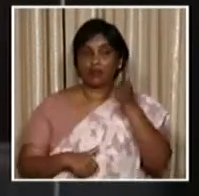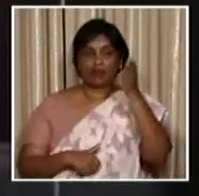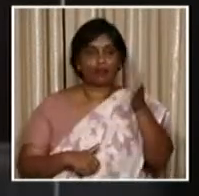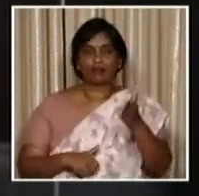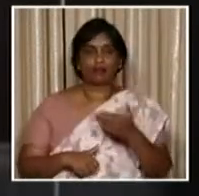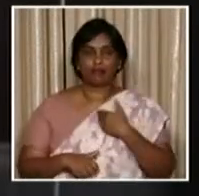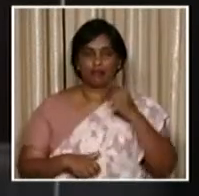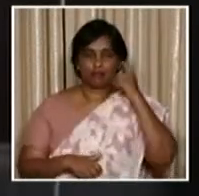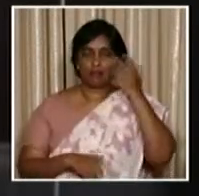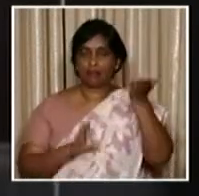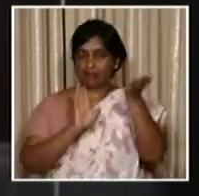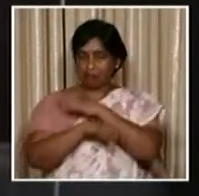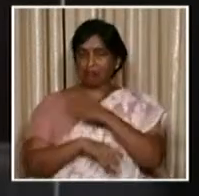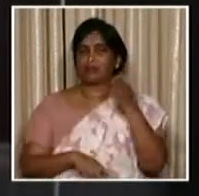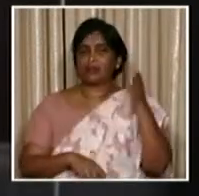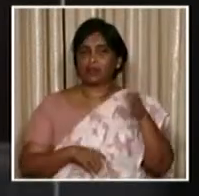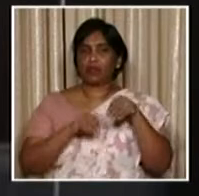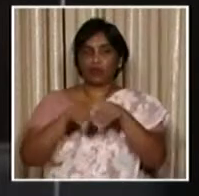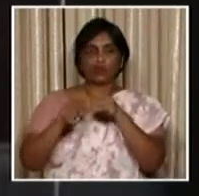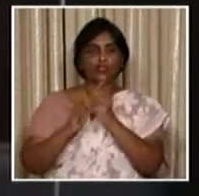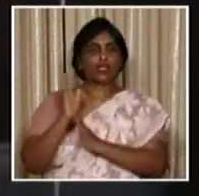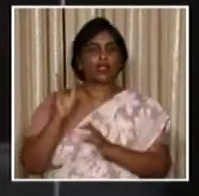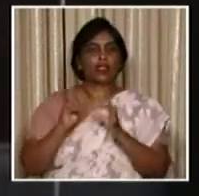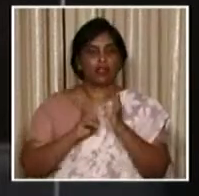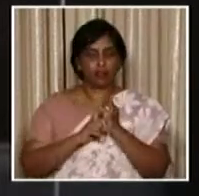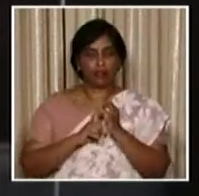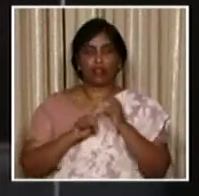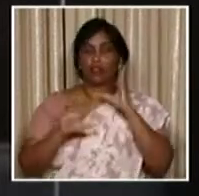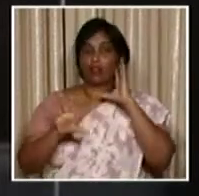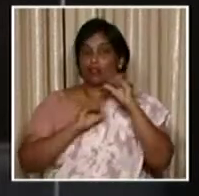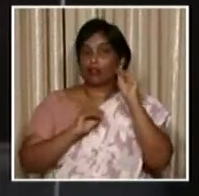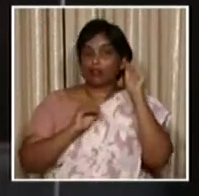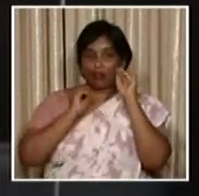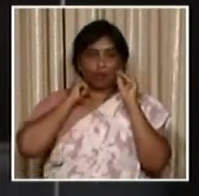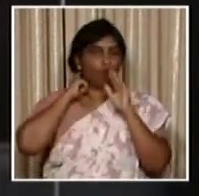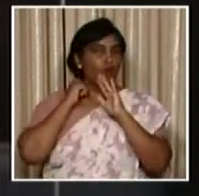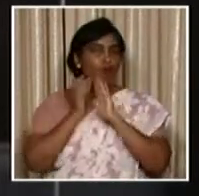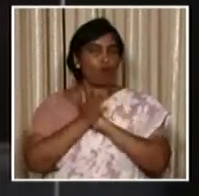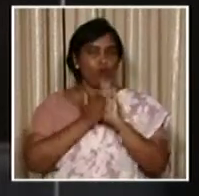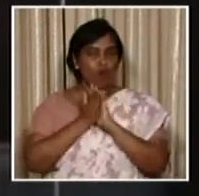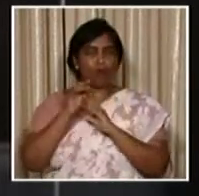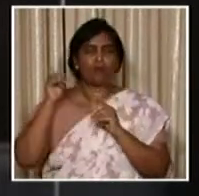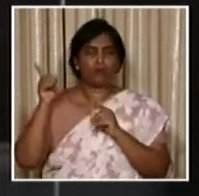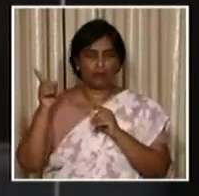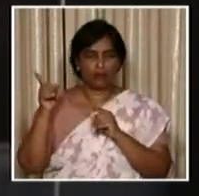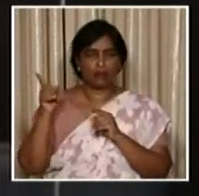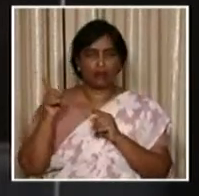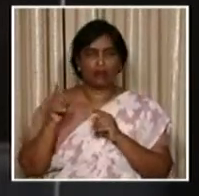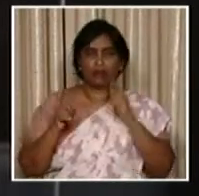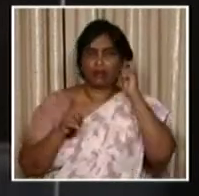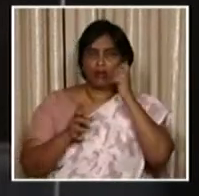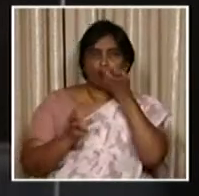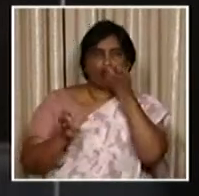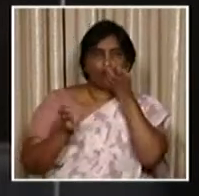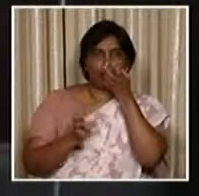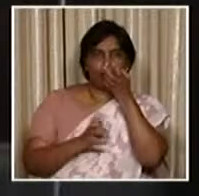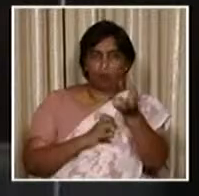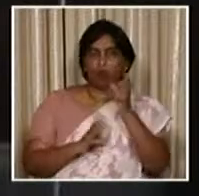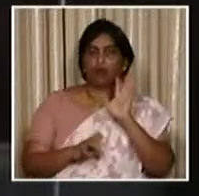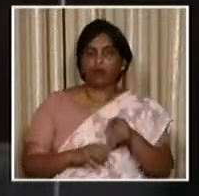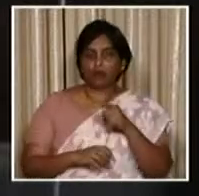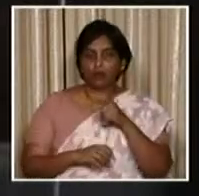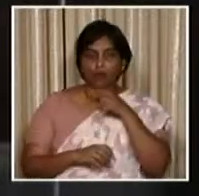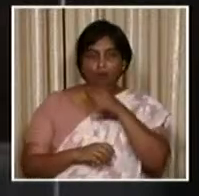මට මතකයි ඒ කාලේ මෙයා කෘෂිකර්ම ඇමති. තොරතුරක් ආවේ හුවමාගම කොහෙද ඉන්නකොට තත්වාදී බෝම්බයක් ගහන්න ඉන්නවා